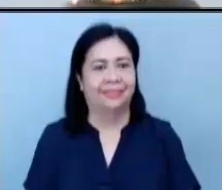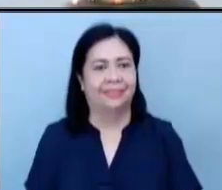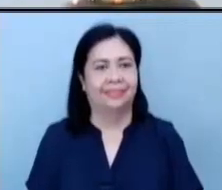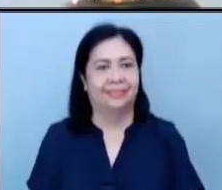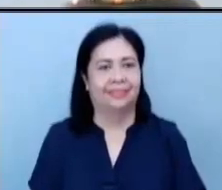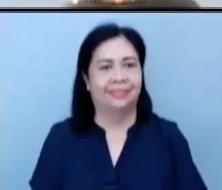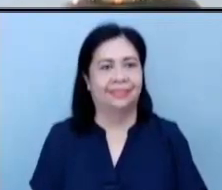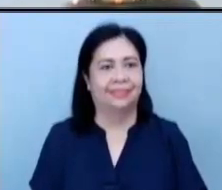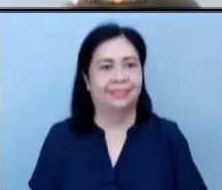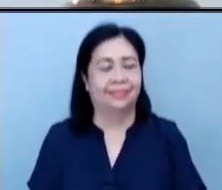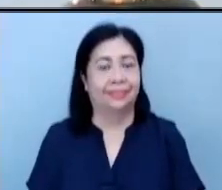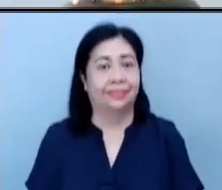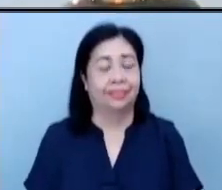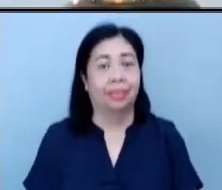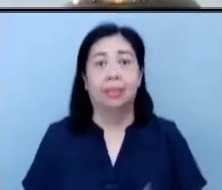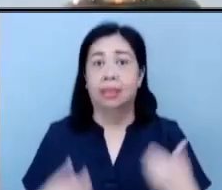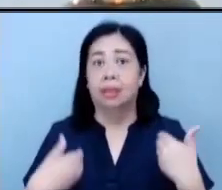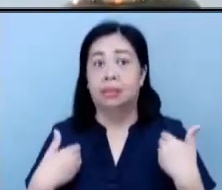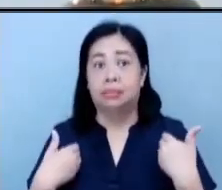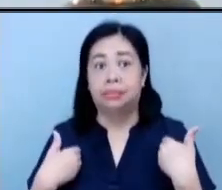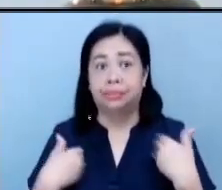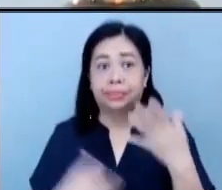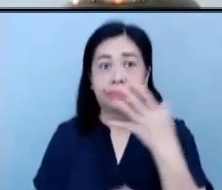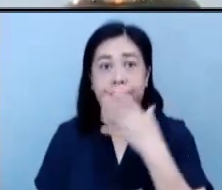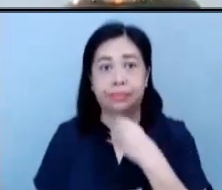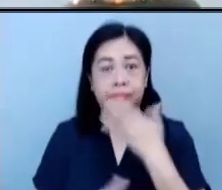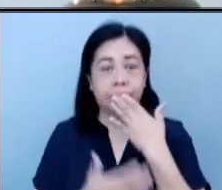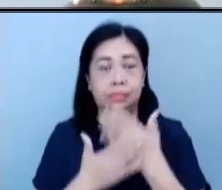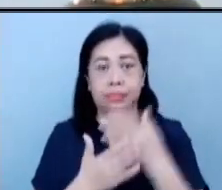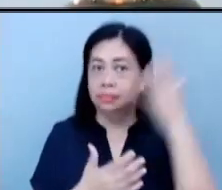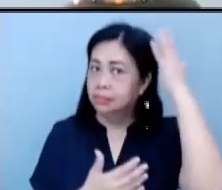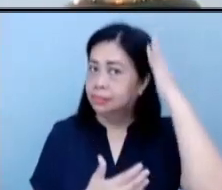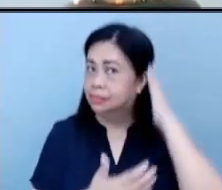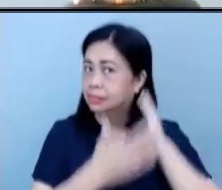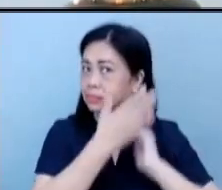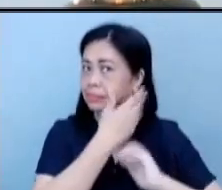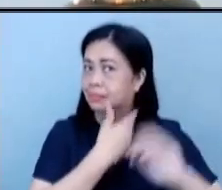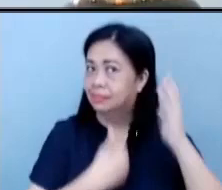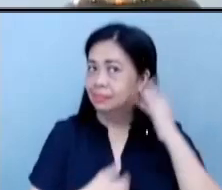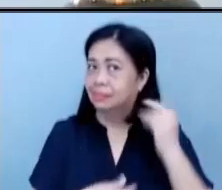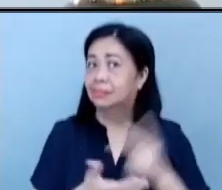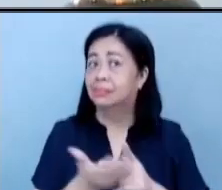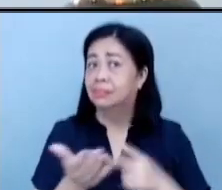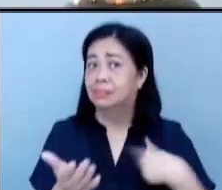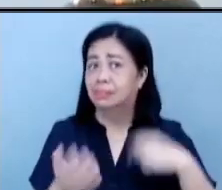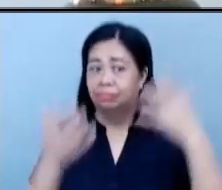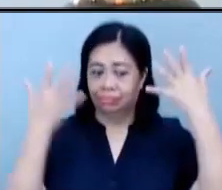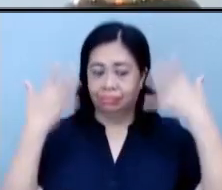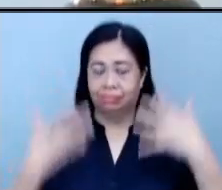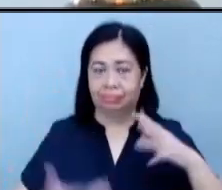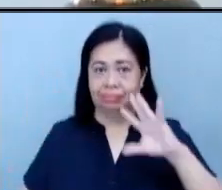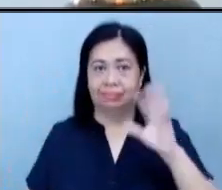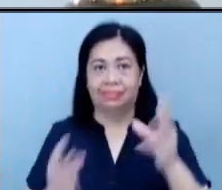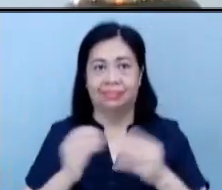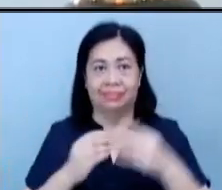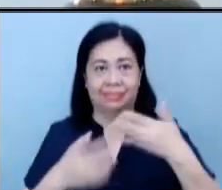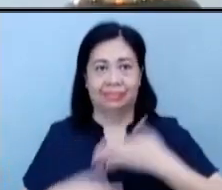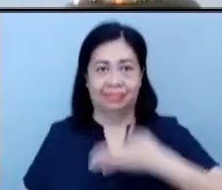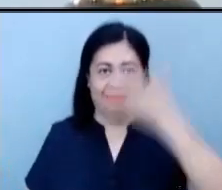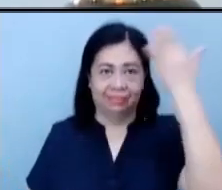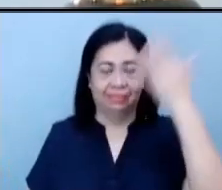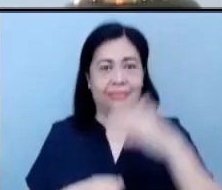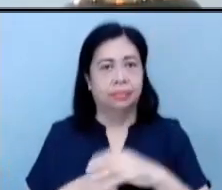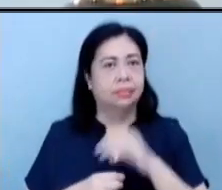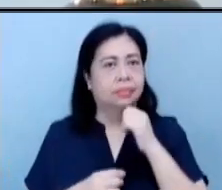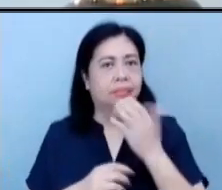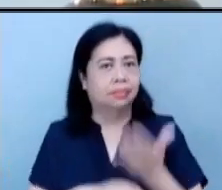Ang pagkakaroon ng maganda at healthy na buhok ay mahalagang parte ng ating overall appearance. Hindi lamang ini-enhance nito